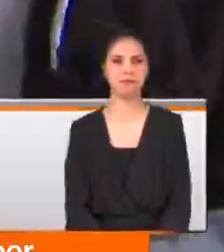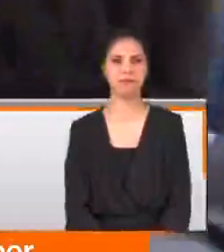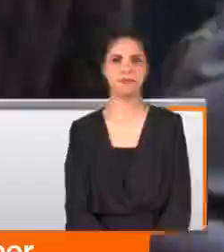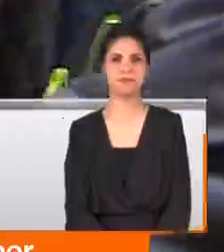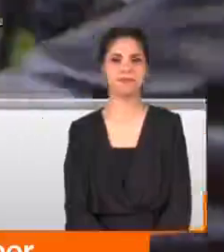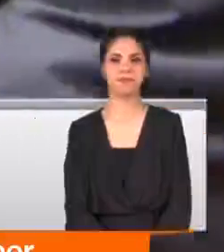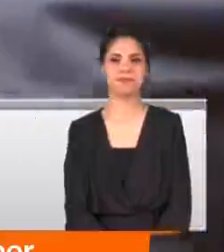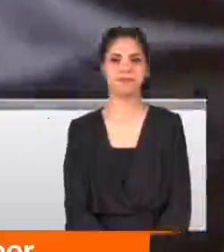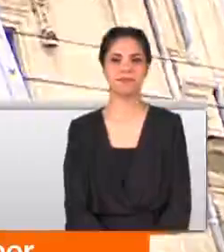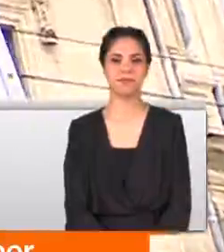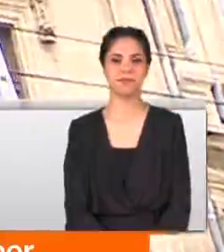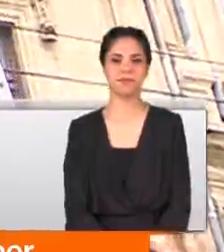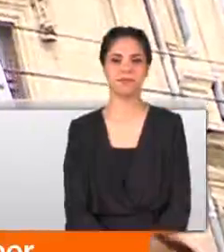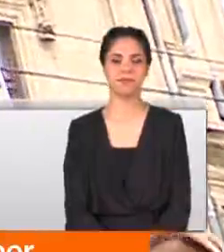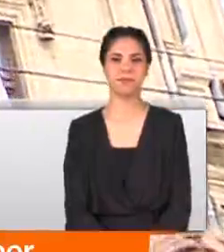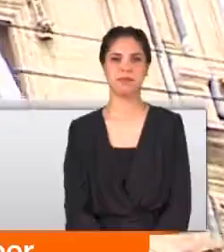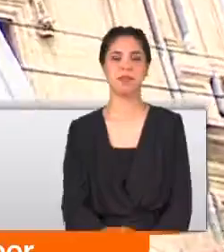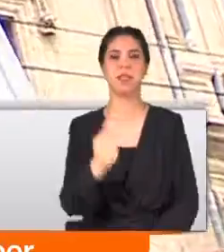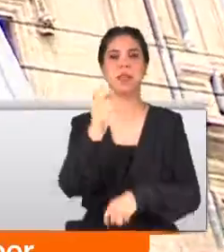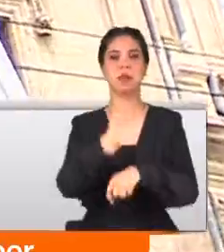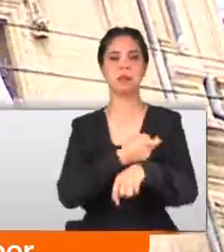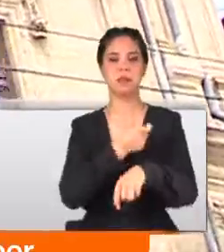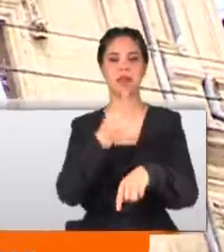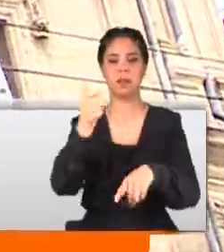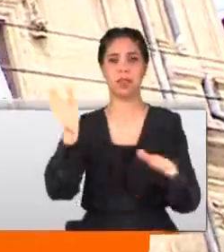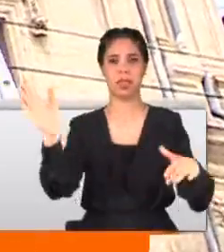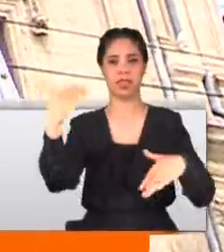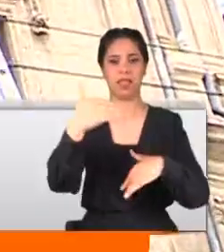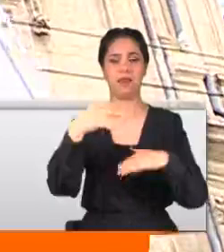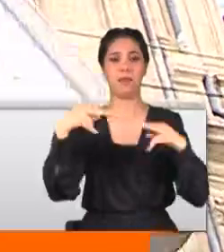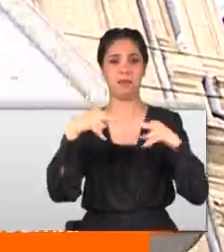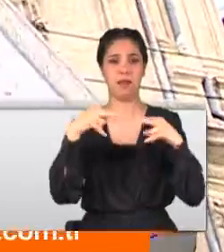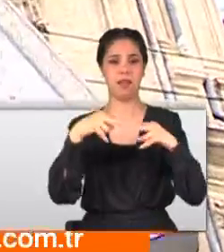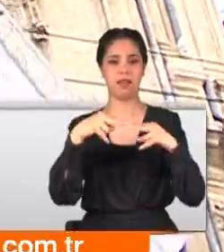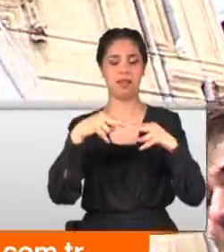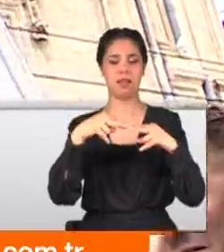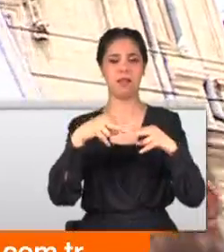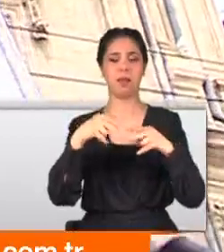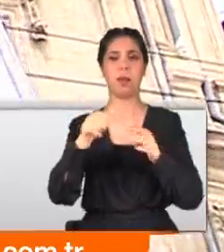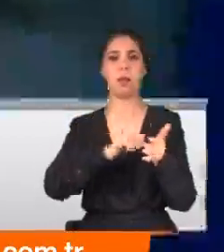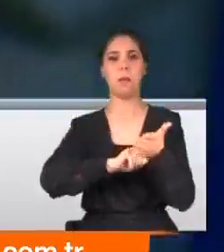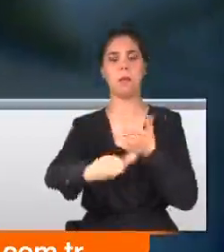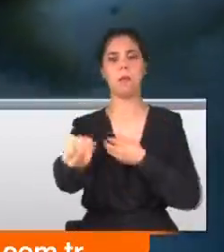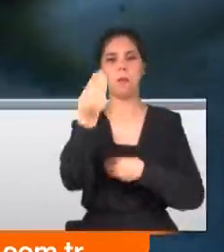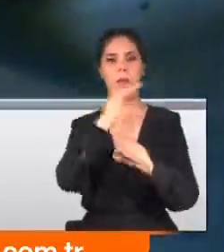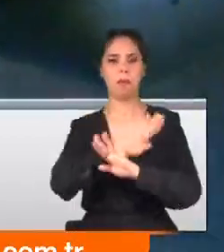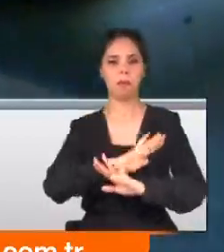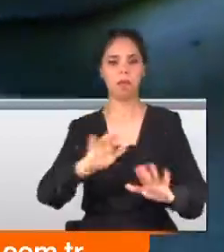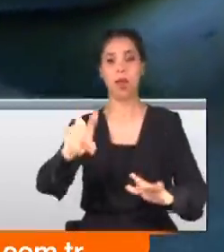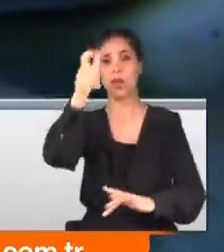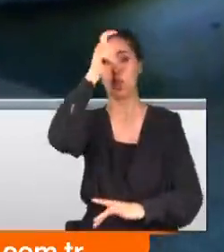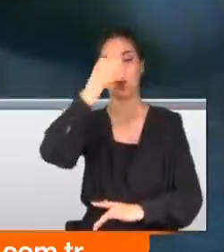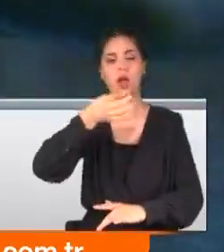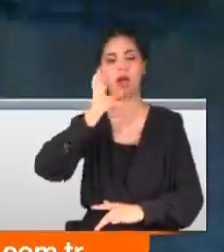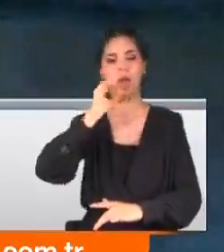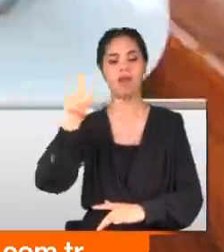Gel Tosun, sen de gel. Yarım saat içinde bir tepsi baklavayı İstiklal Caddesi'nde bitirdik. İşte manzara bu. Sonra da Türk